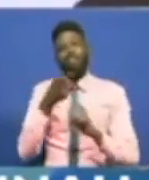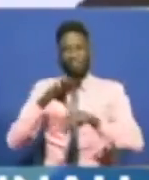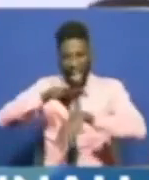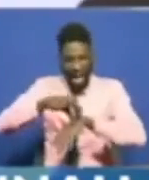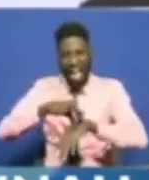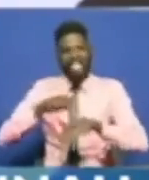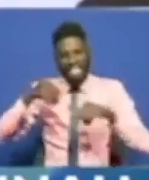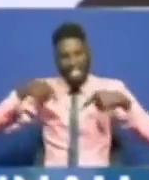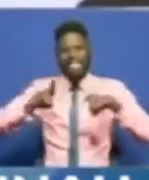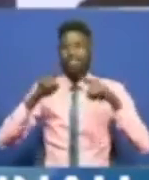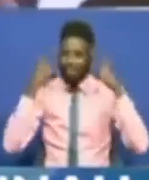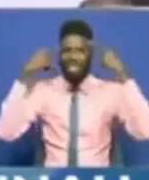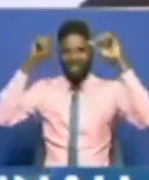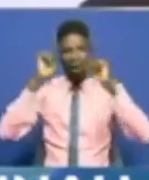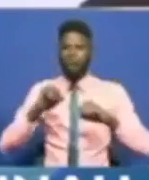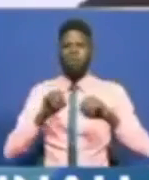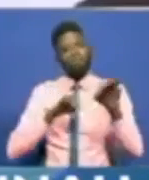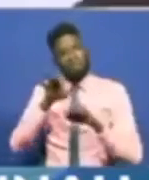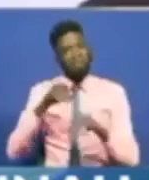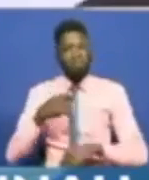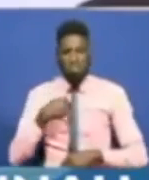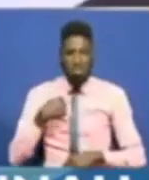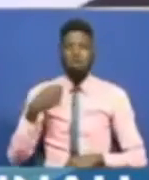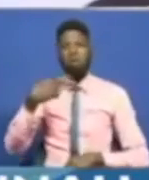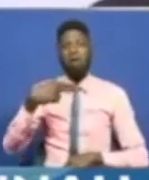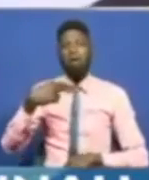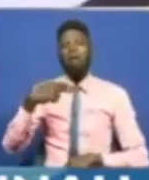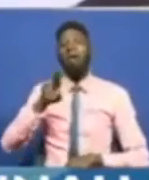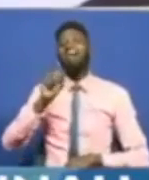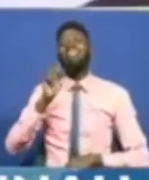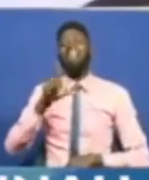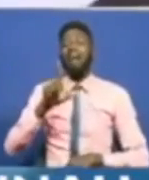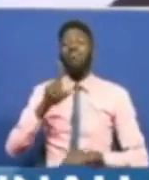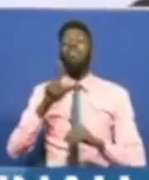hasa mimi si kutoka kwa ufukara? Hiyo ni nini? Takataka.